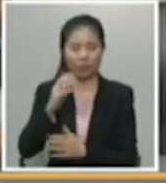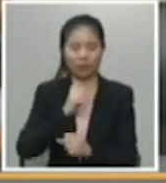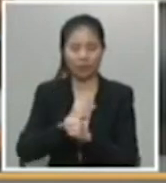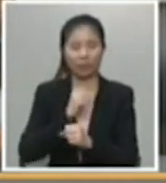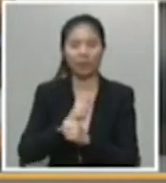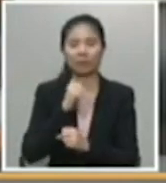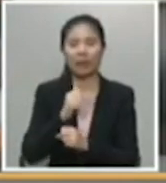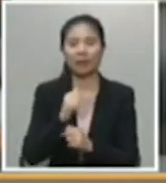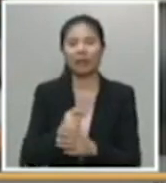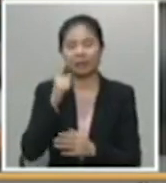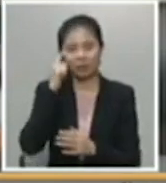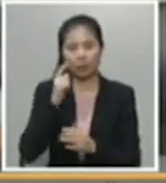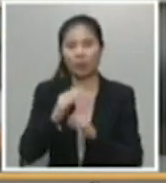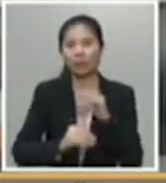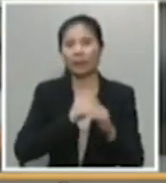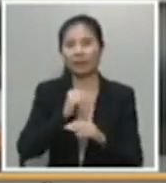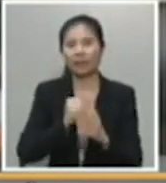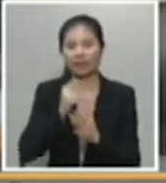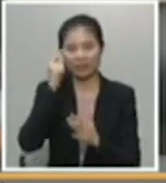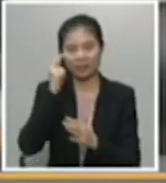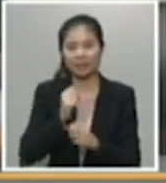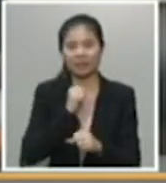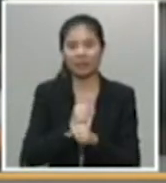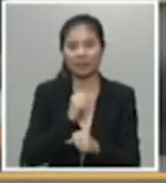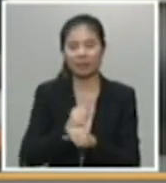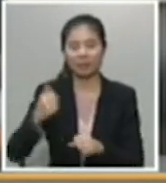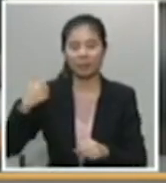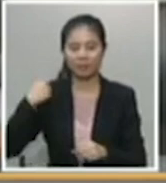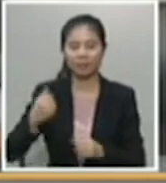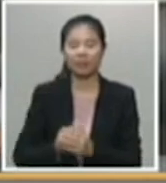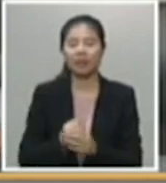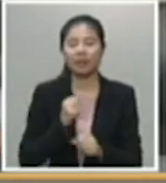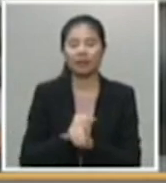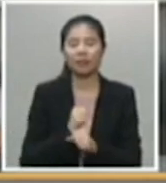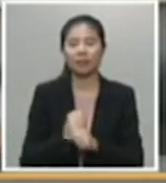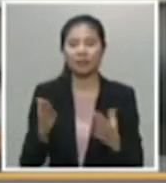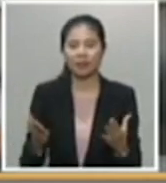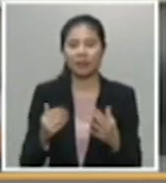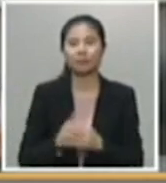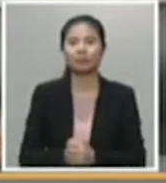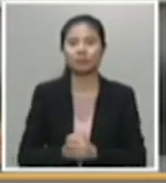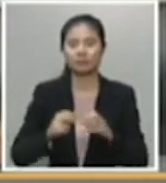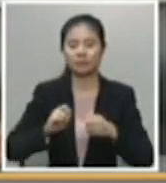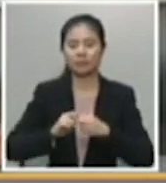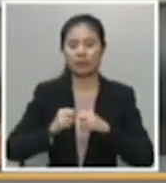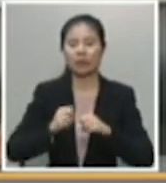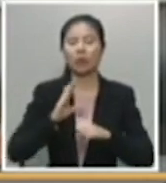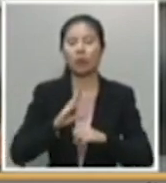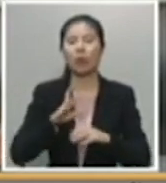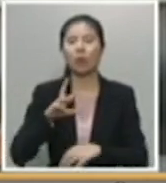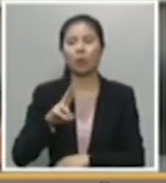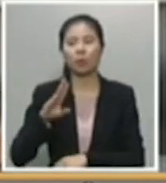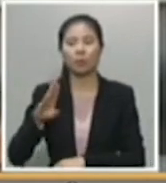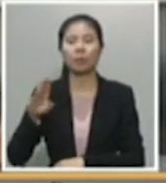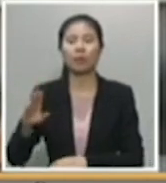ไม่ผมคิดว่าเป็นเรื่องที่เราน่าคิดน่าทำอันนี้ทำยังไงประเด็นปัญหาส่วนหนึ่งของระบบภาษีของ